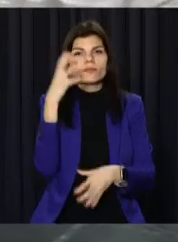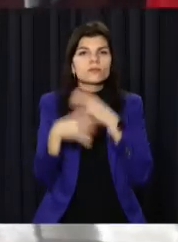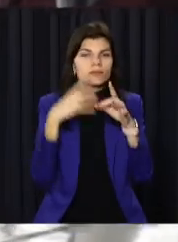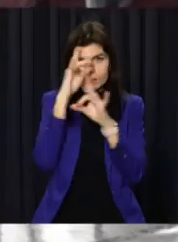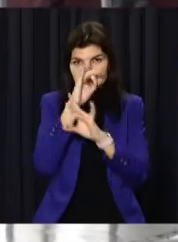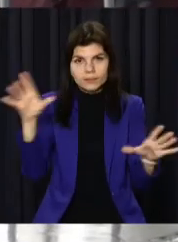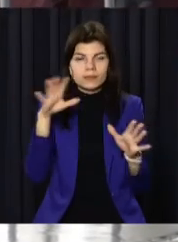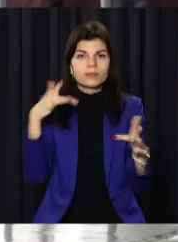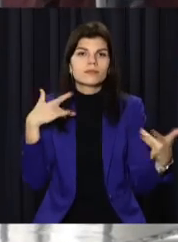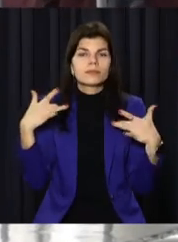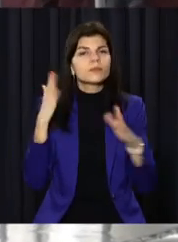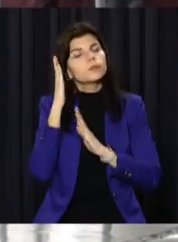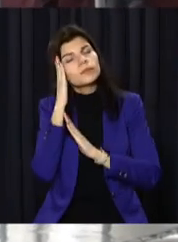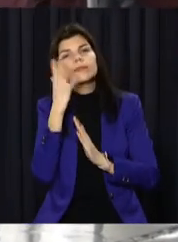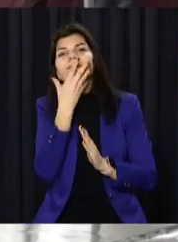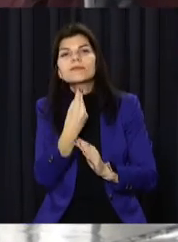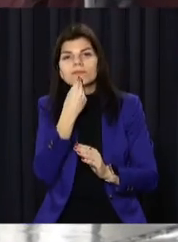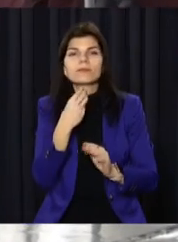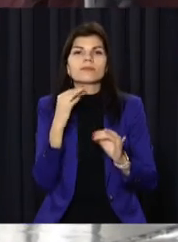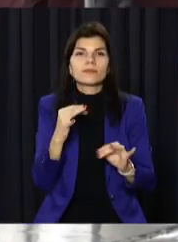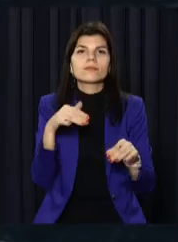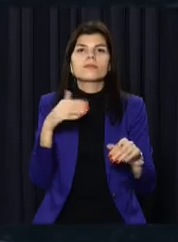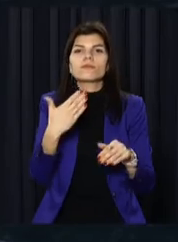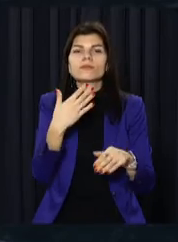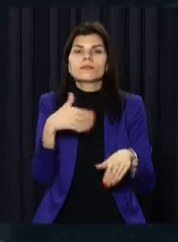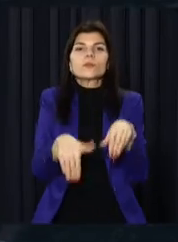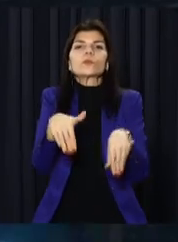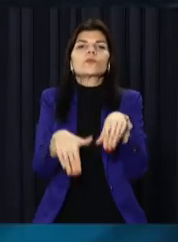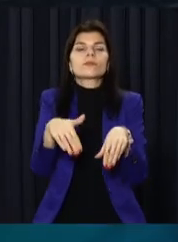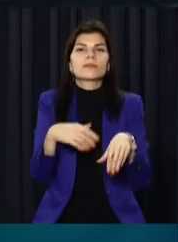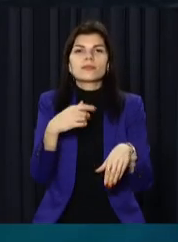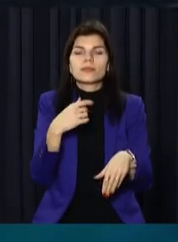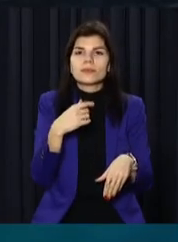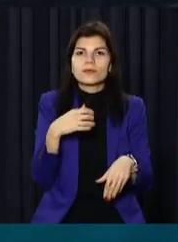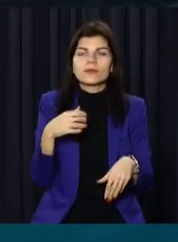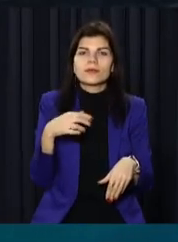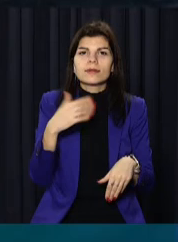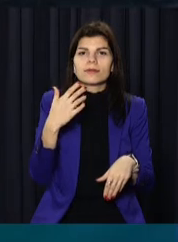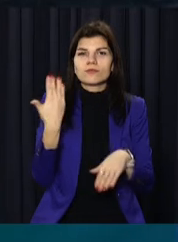відомих спектаклів «Спляча красуня» і «Лебедине озеро». Хотелось бы показать зрителям